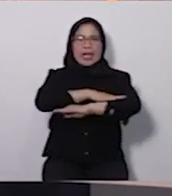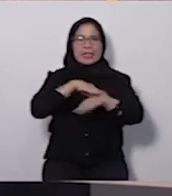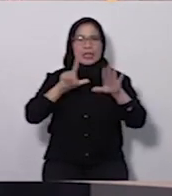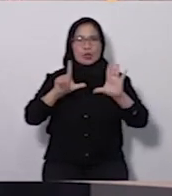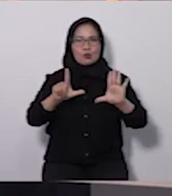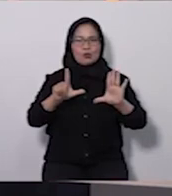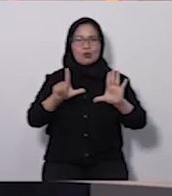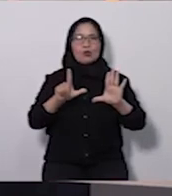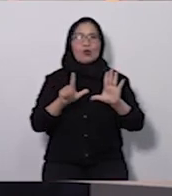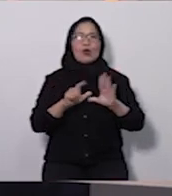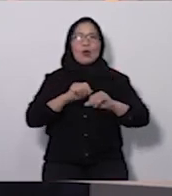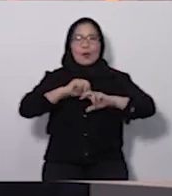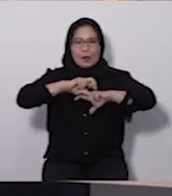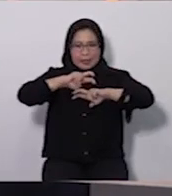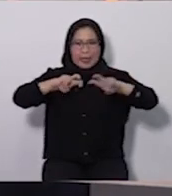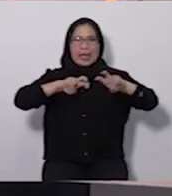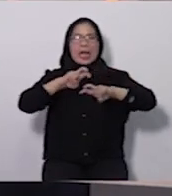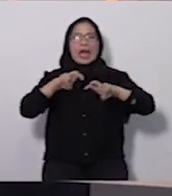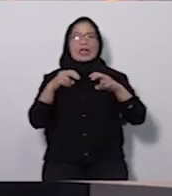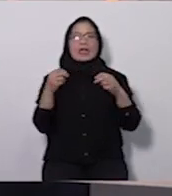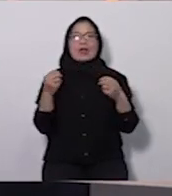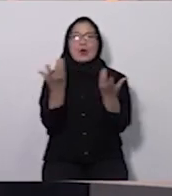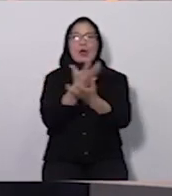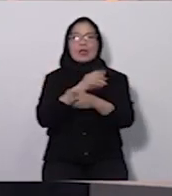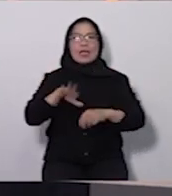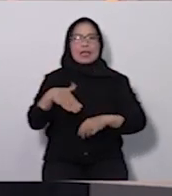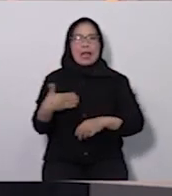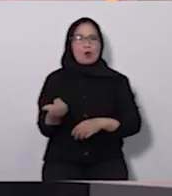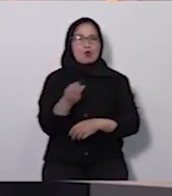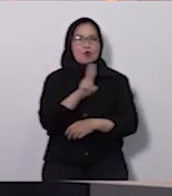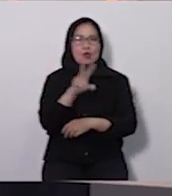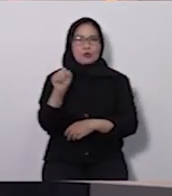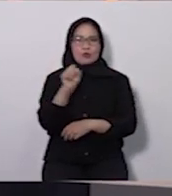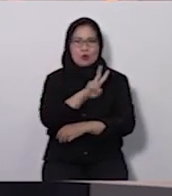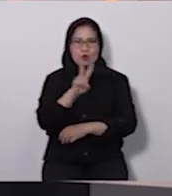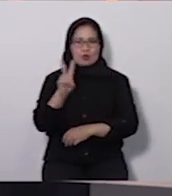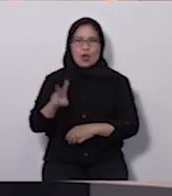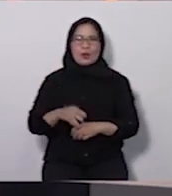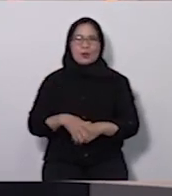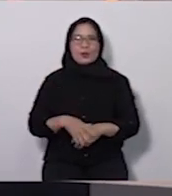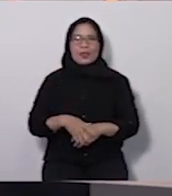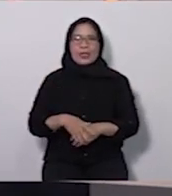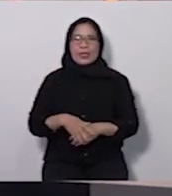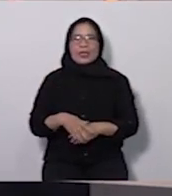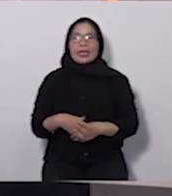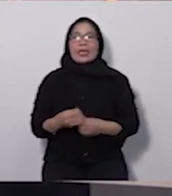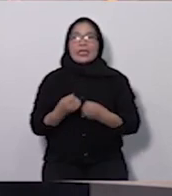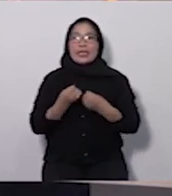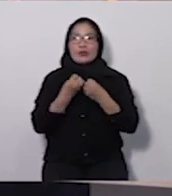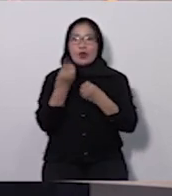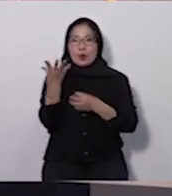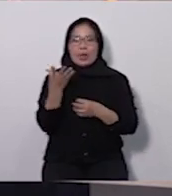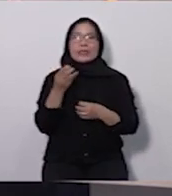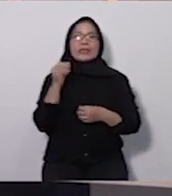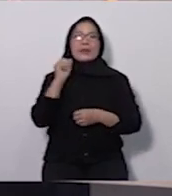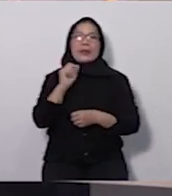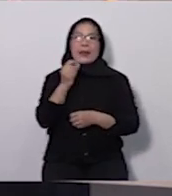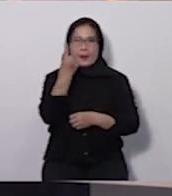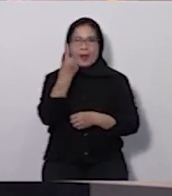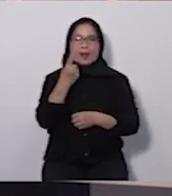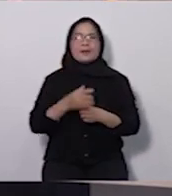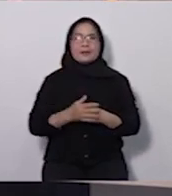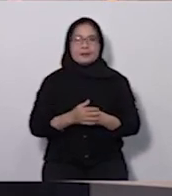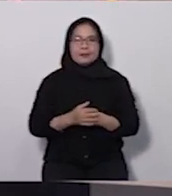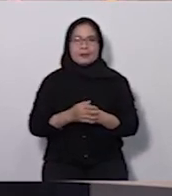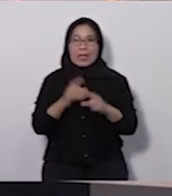ketujuh pelaksanaan operasi lilin Tahun 2022 informasi pertama yang dapat kami sampaikan